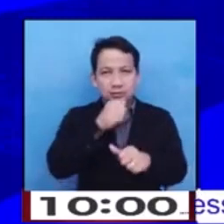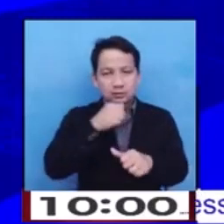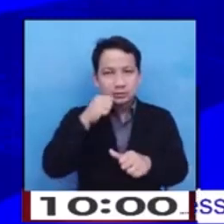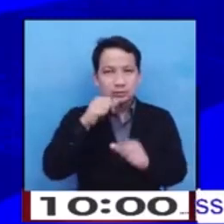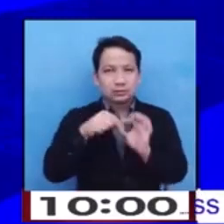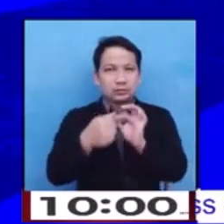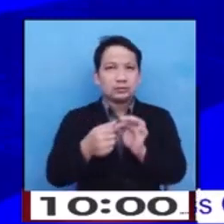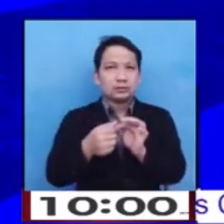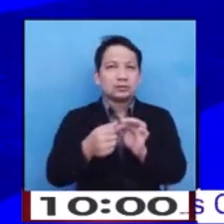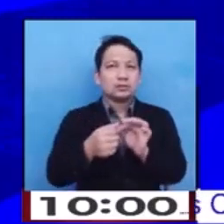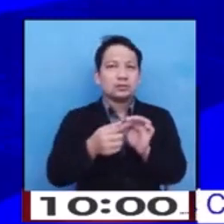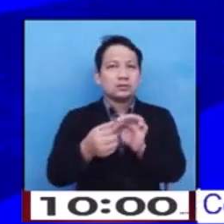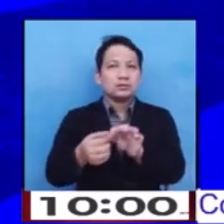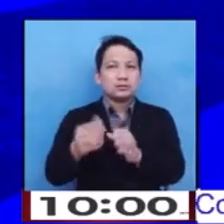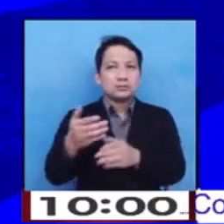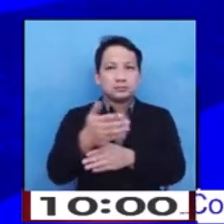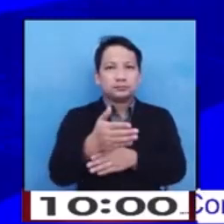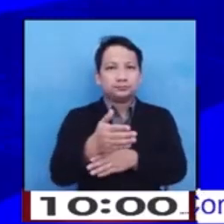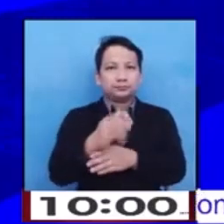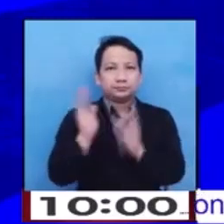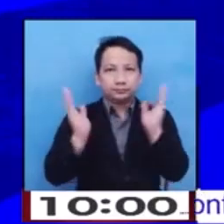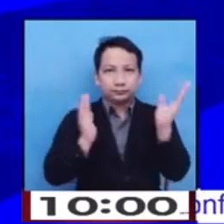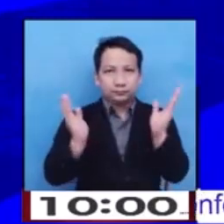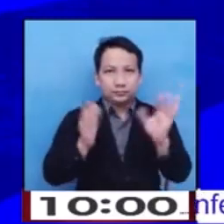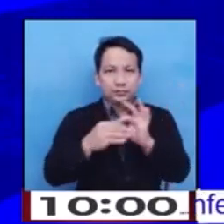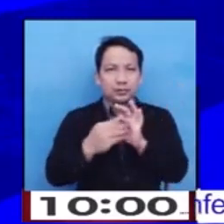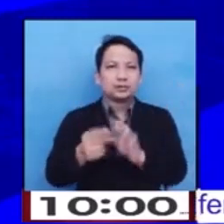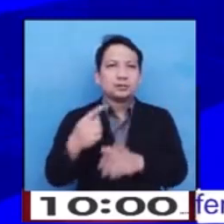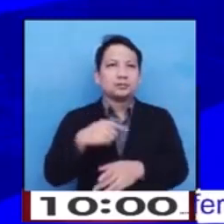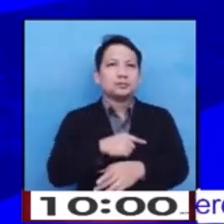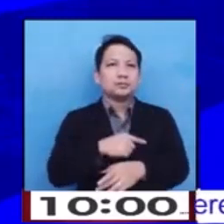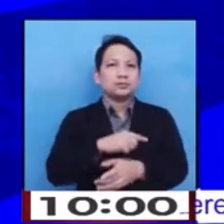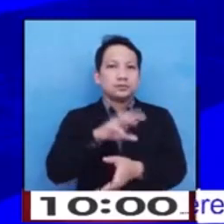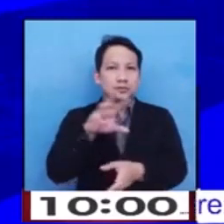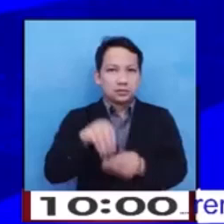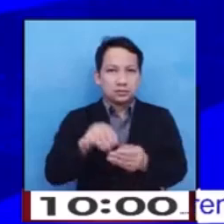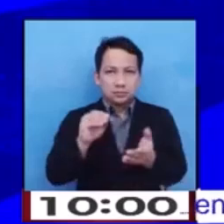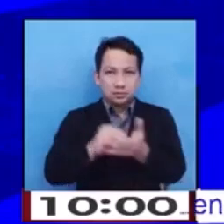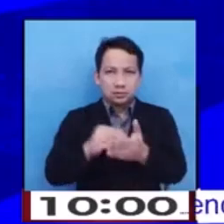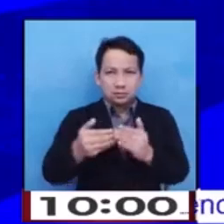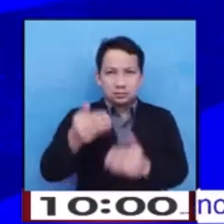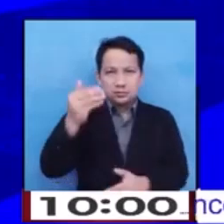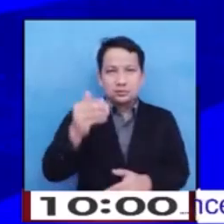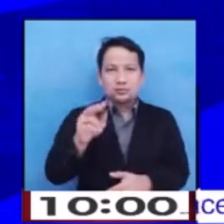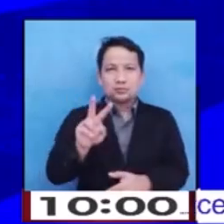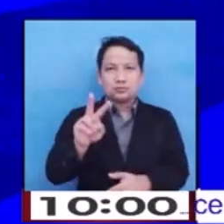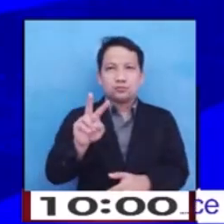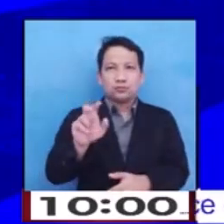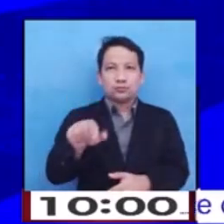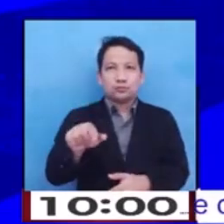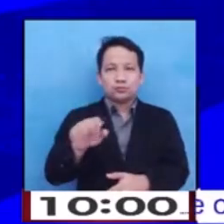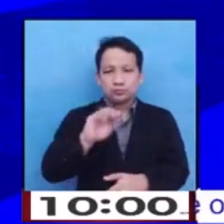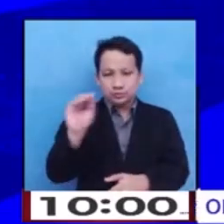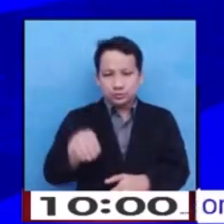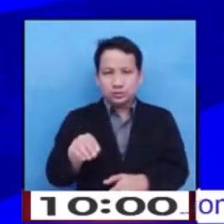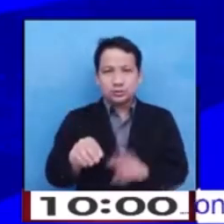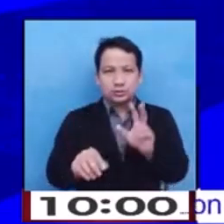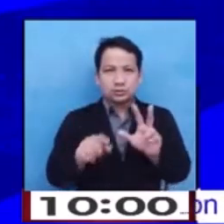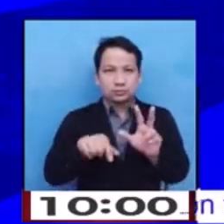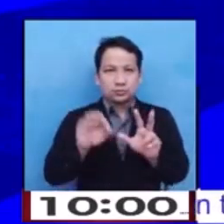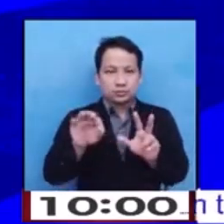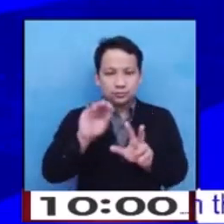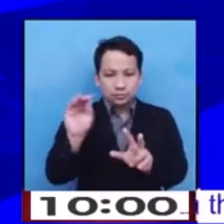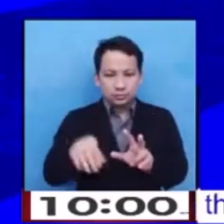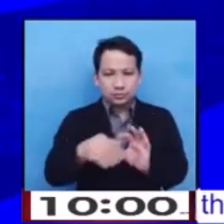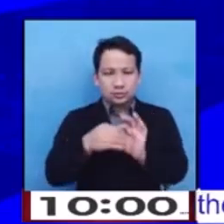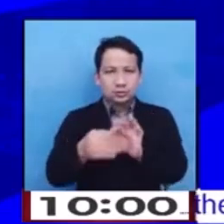fishing, industry at services, ay nagsipagtala ng pagtaas na 2.2%, 3.9%